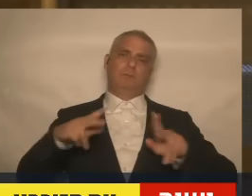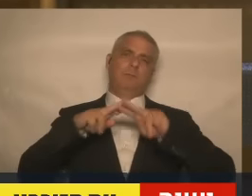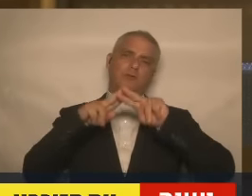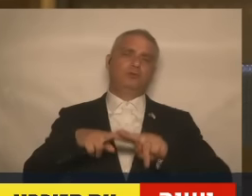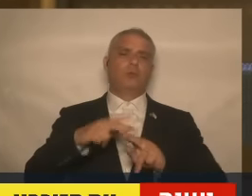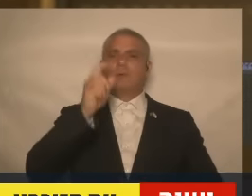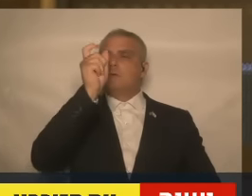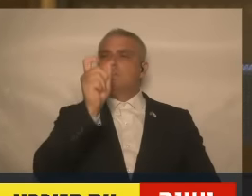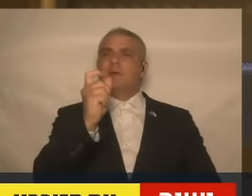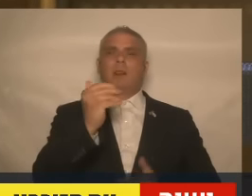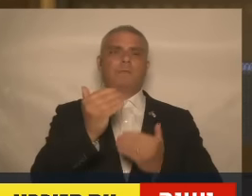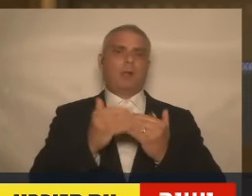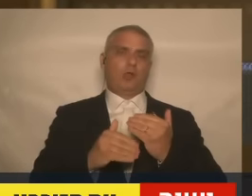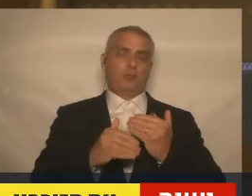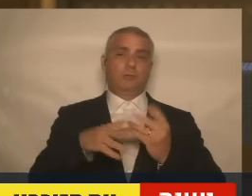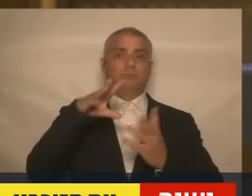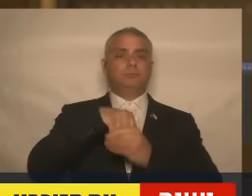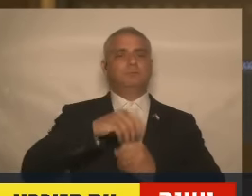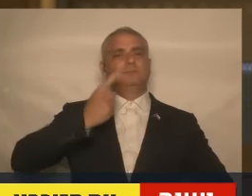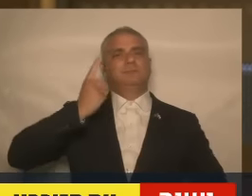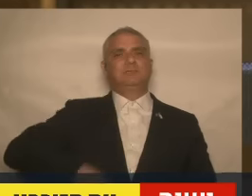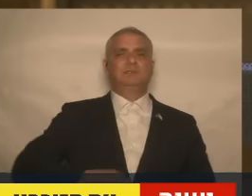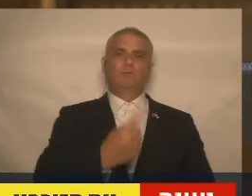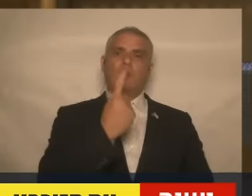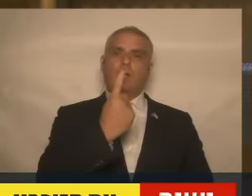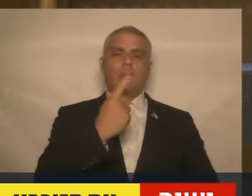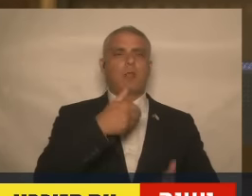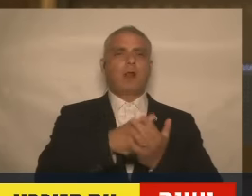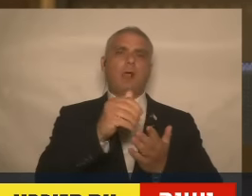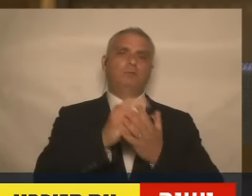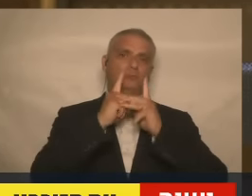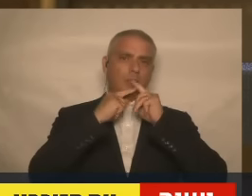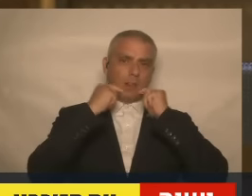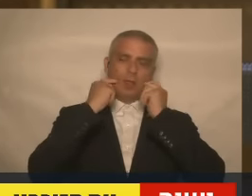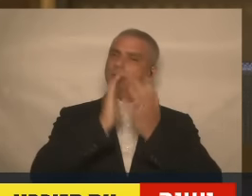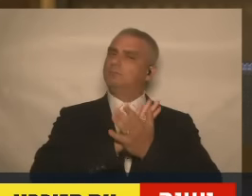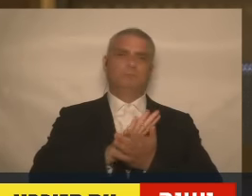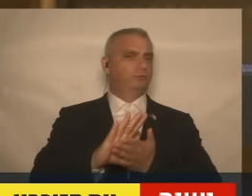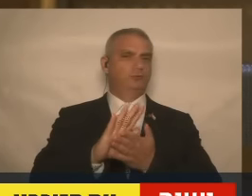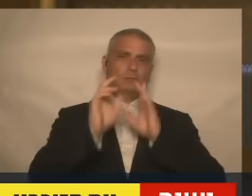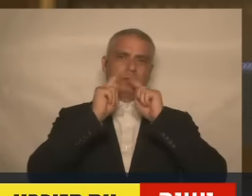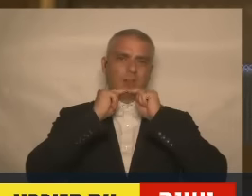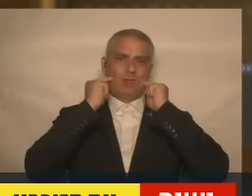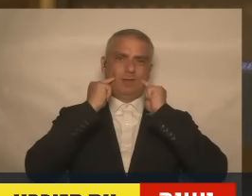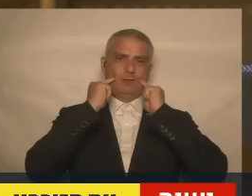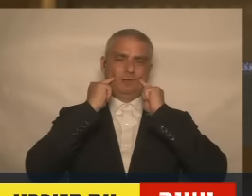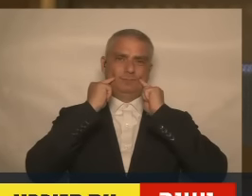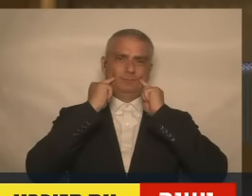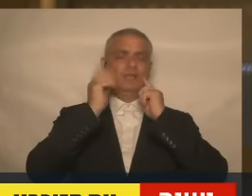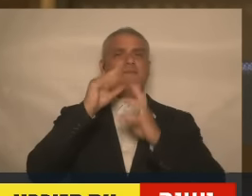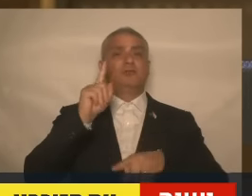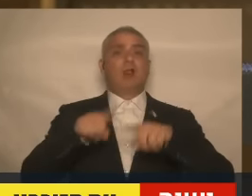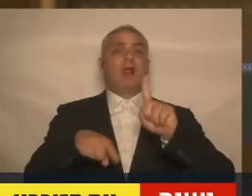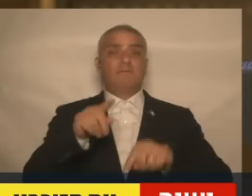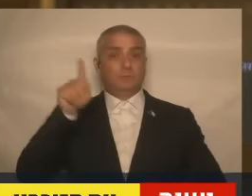אחריהם מילים אחרונות ובהם ציווי אחד, לחייך, פשוט לחייך. ויש